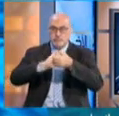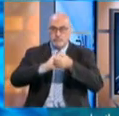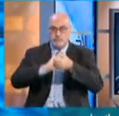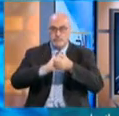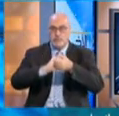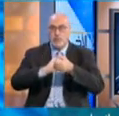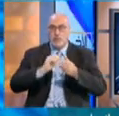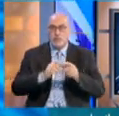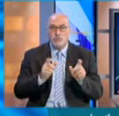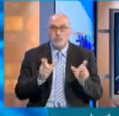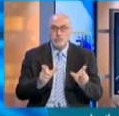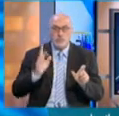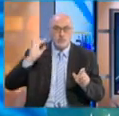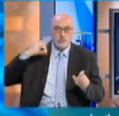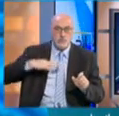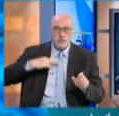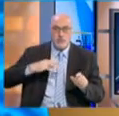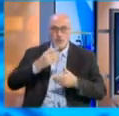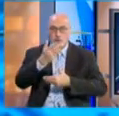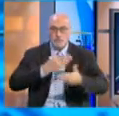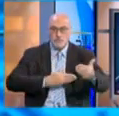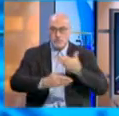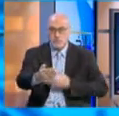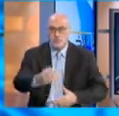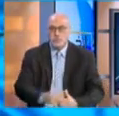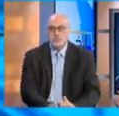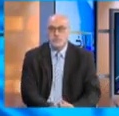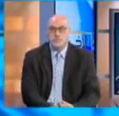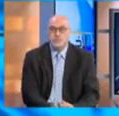في إطار المنافع المتبادلة.